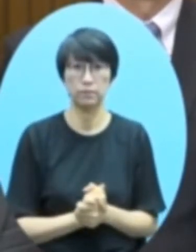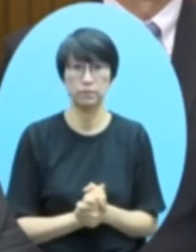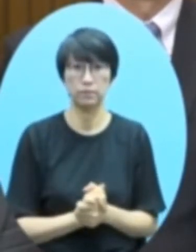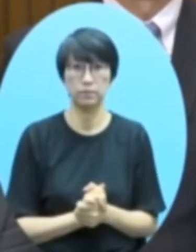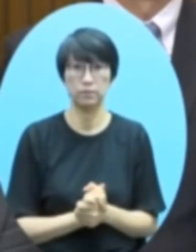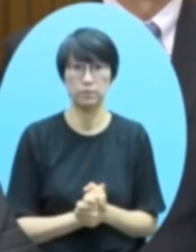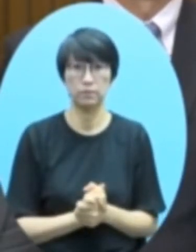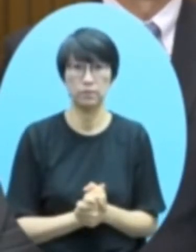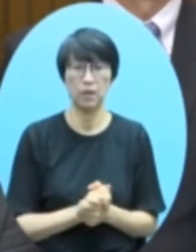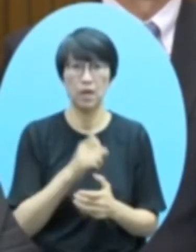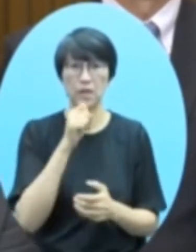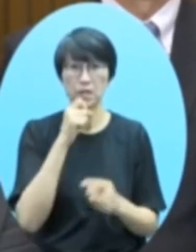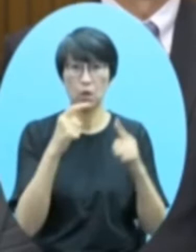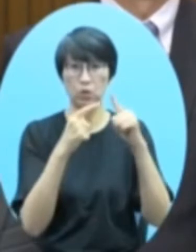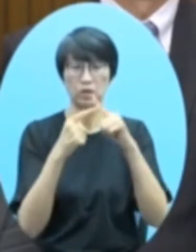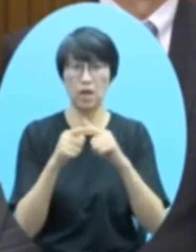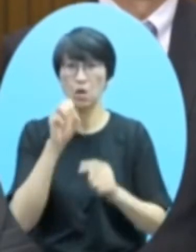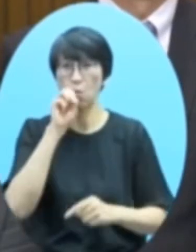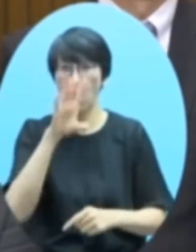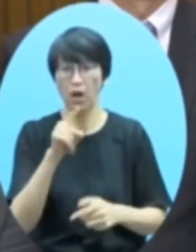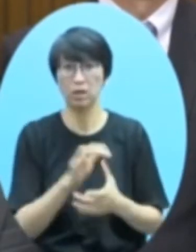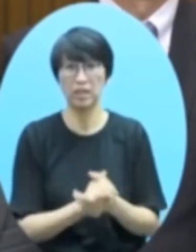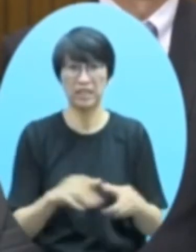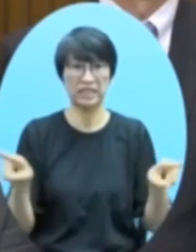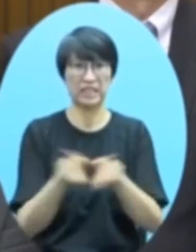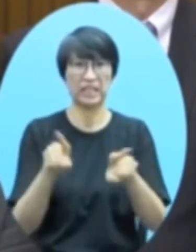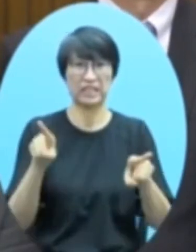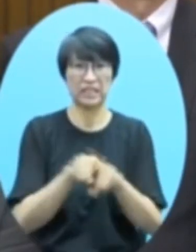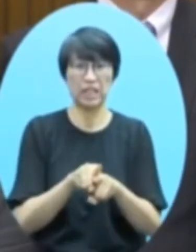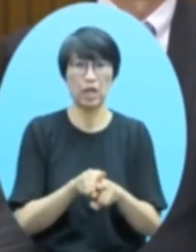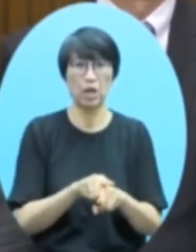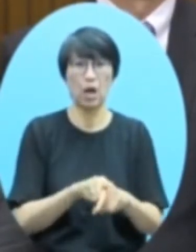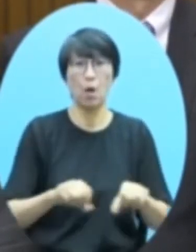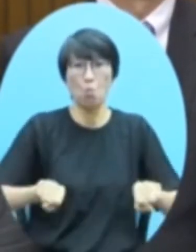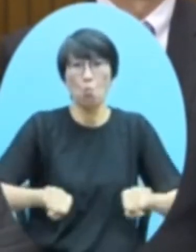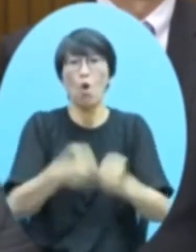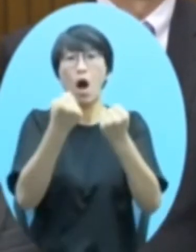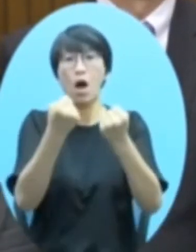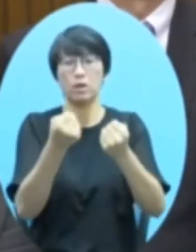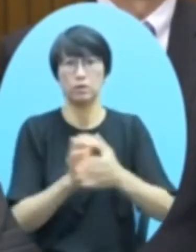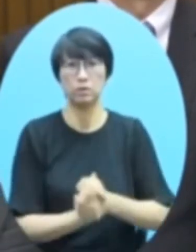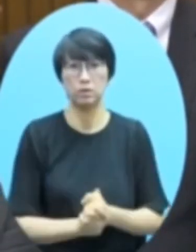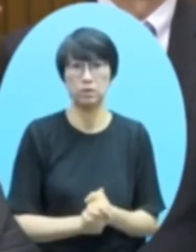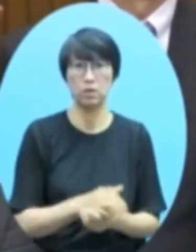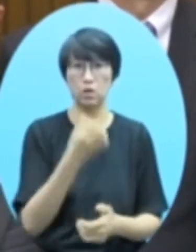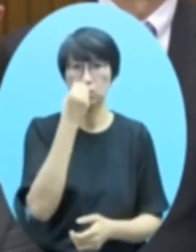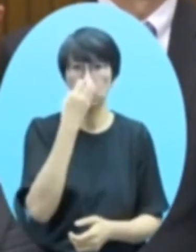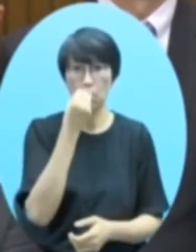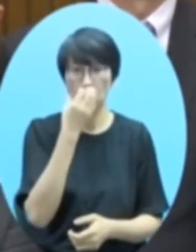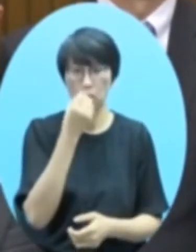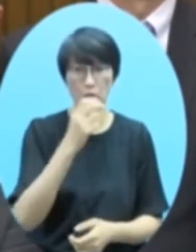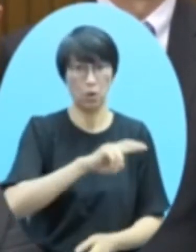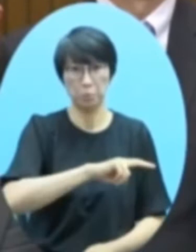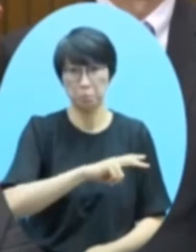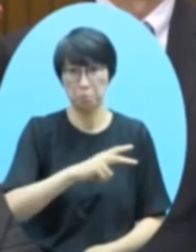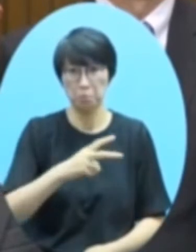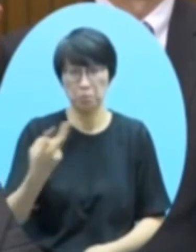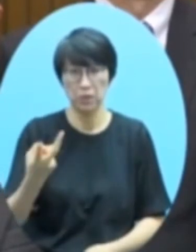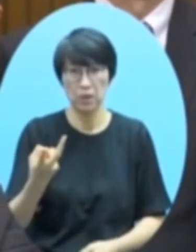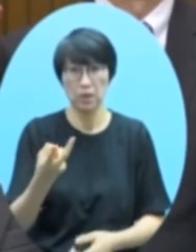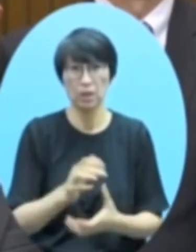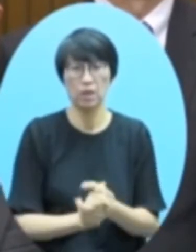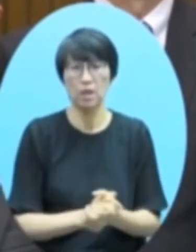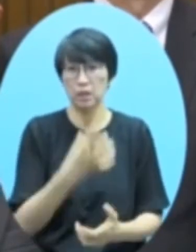這一種有人形容為玉石俱焚的做法，會將香港推上一條不歸